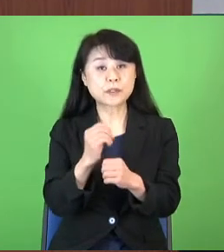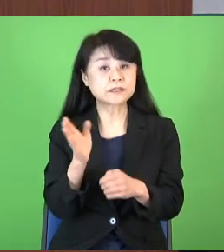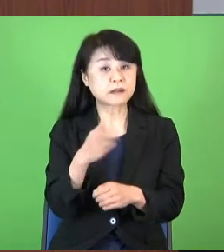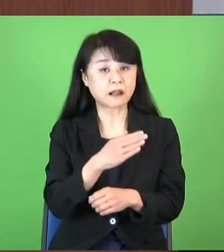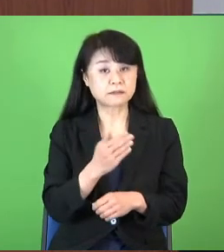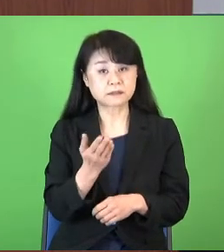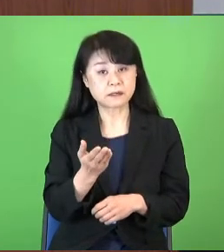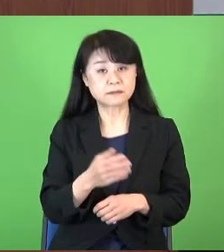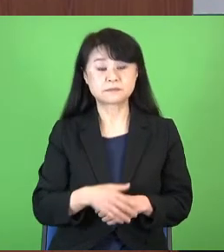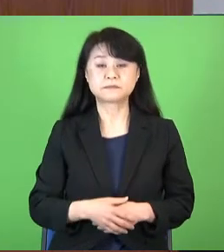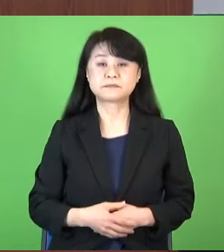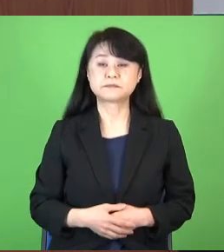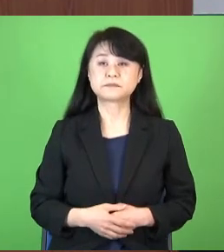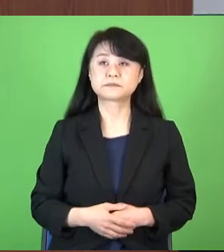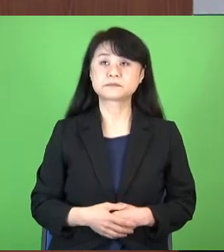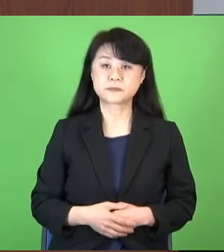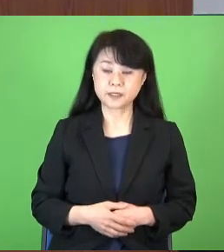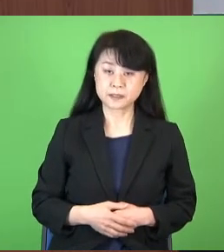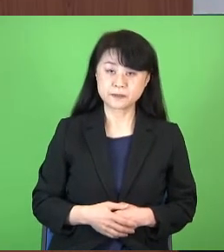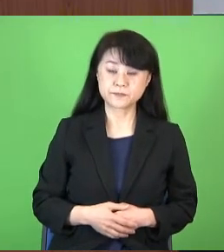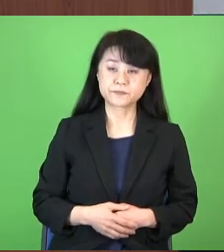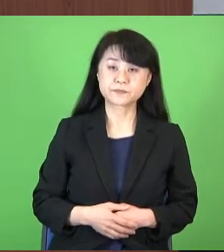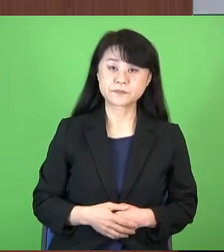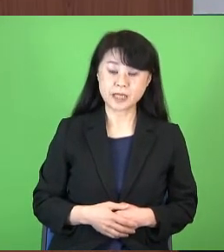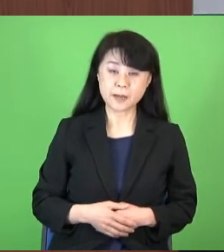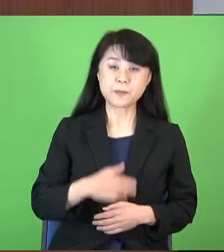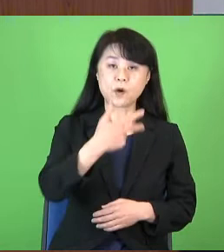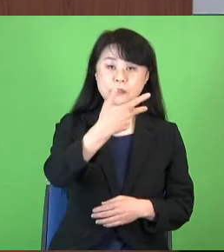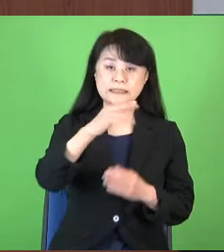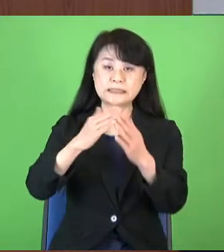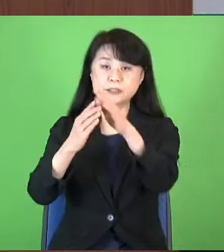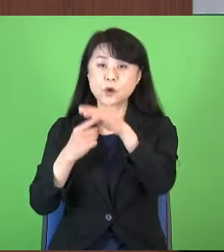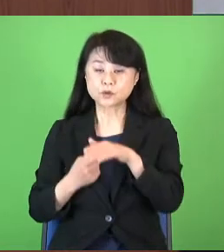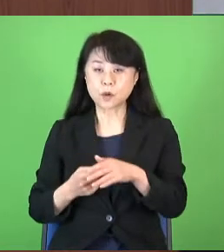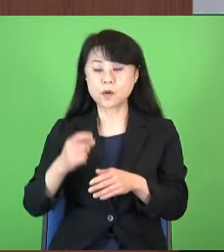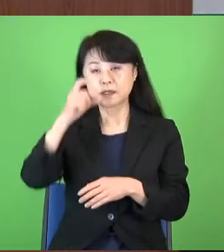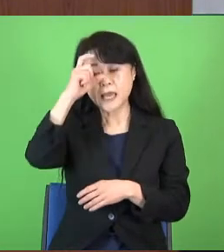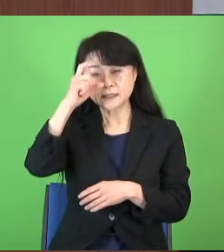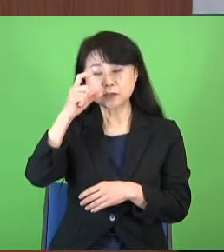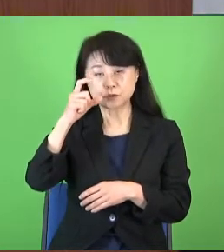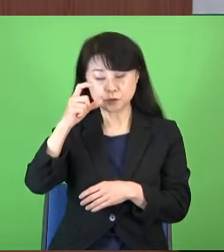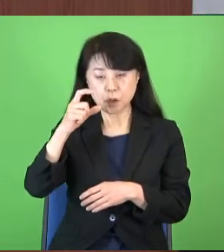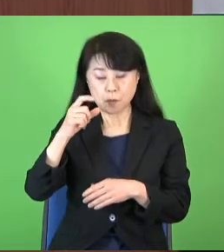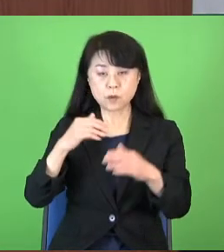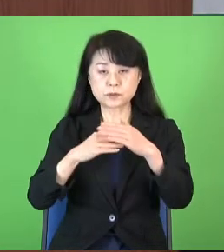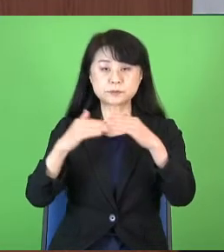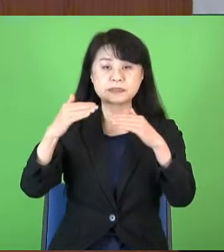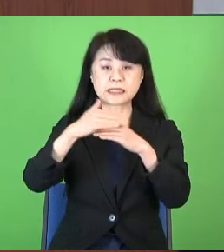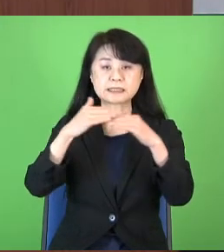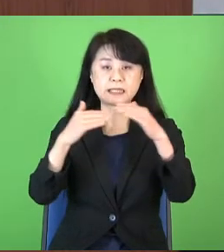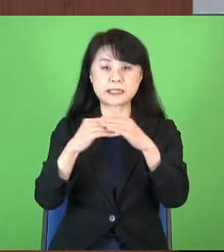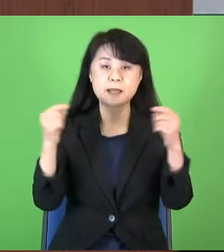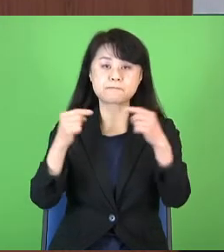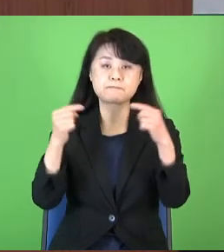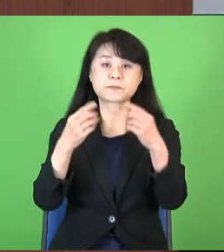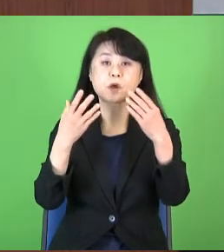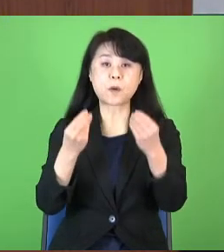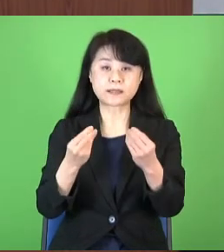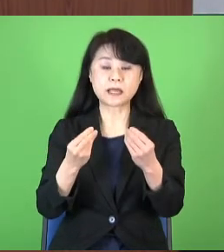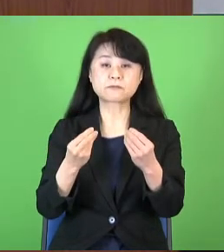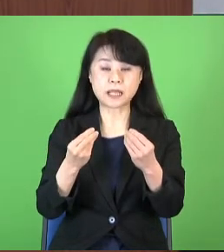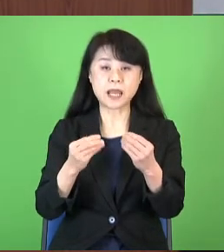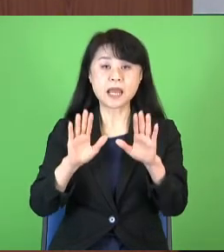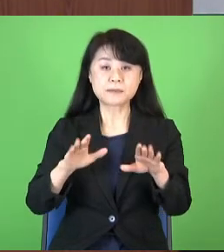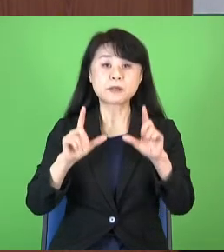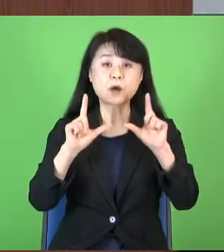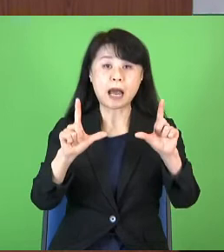はあんっもうあの京都に市町村やキャストもこれまで積み重ねてきたことですのでまあ今日の発表